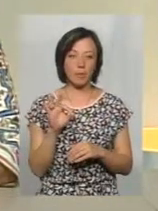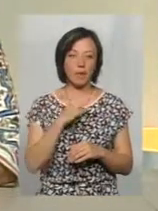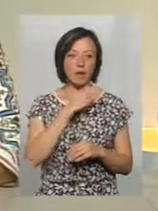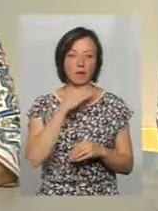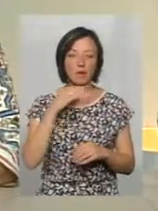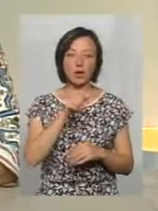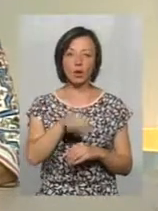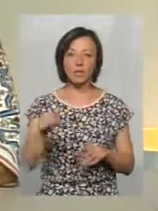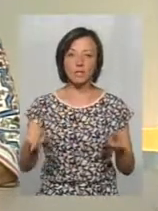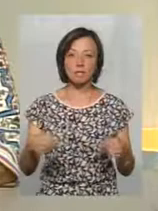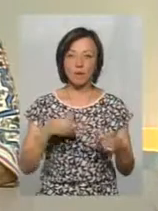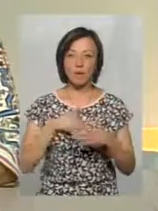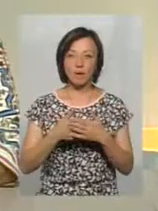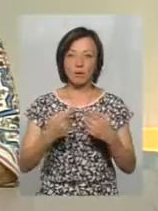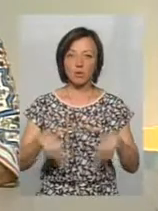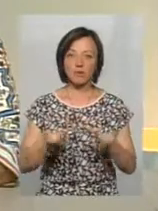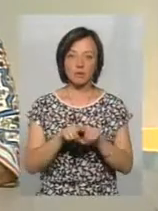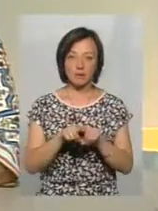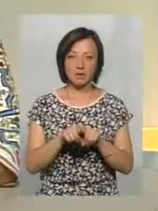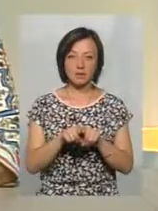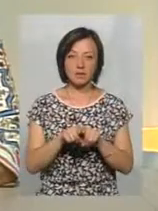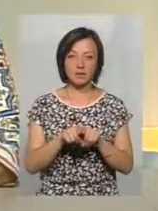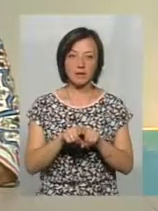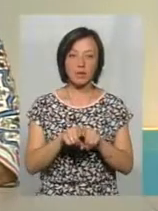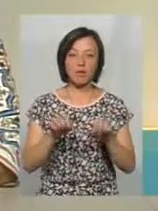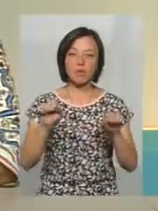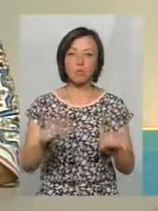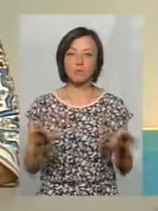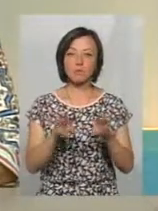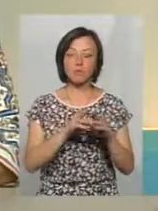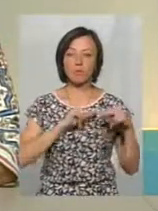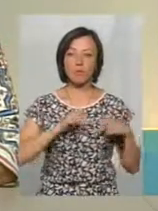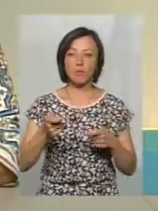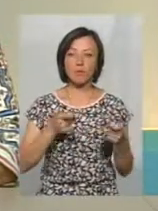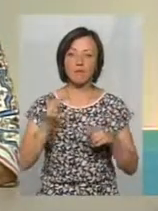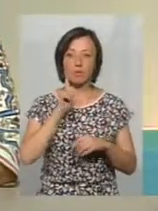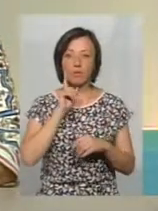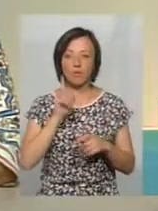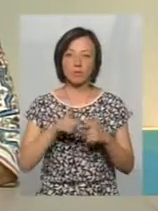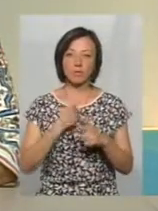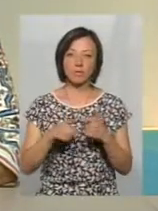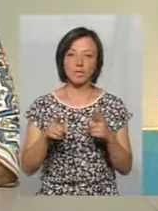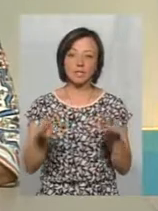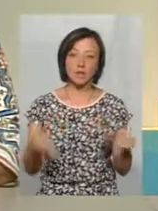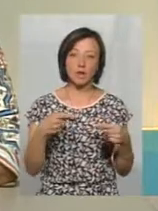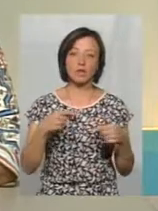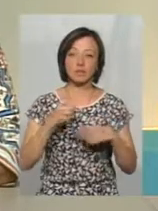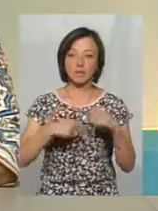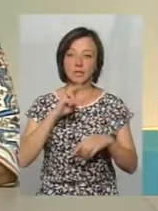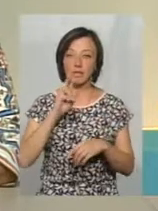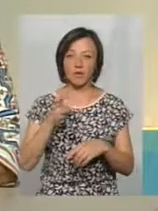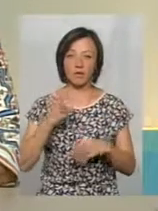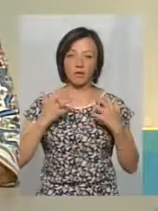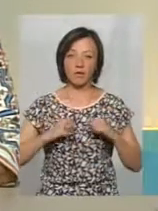багато люди створюють громадську організацію, бо от їм сказали, що ви тоді зможете там співпрацювати з управлінням молоді, наприклад. Вони створили, потім через 2 роки їм